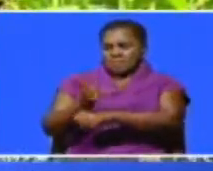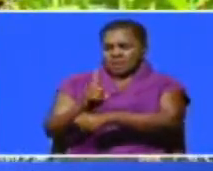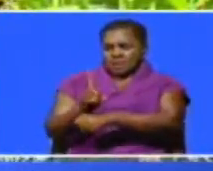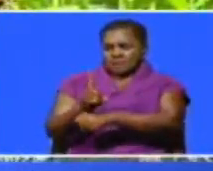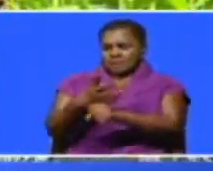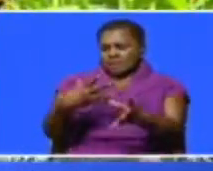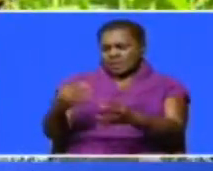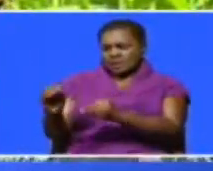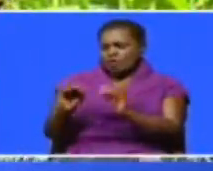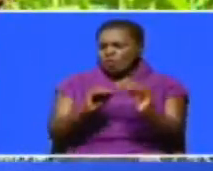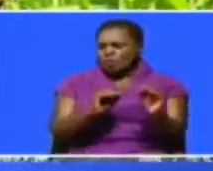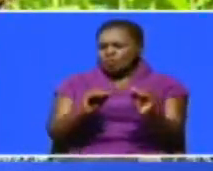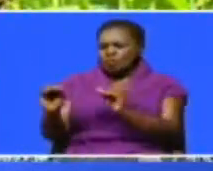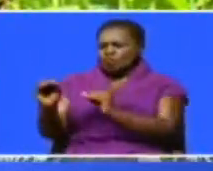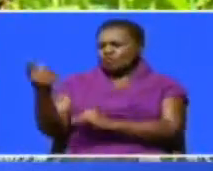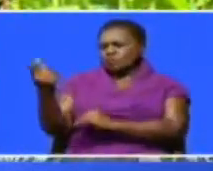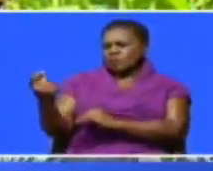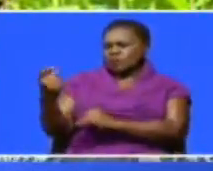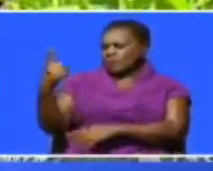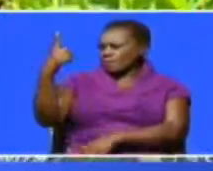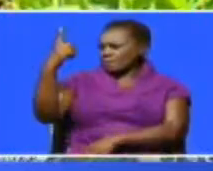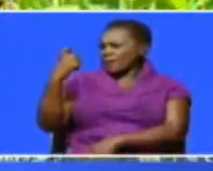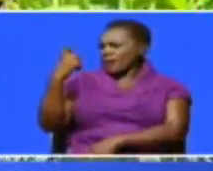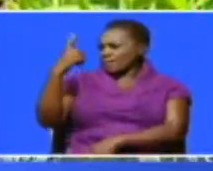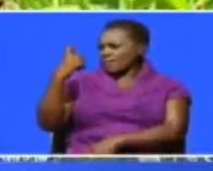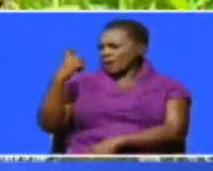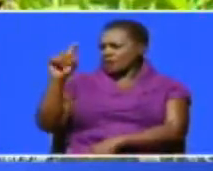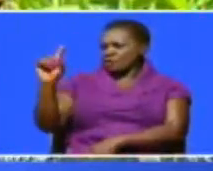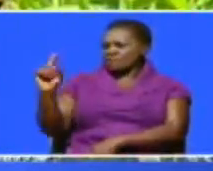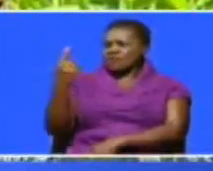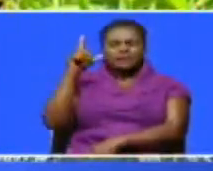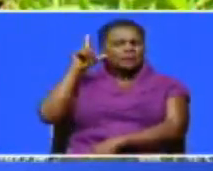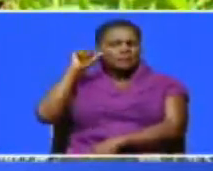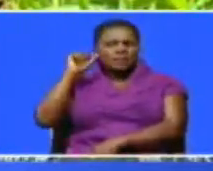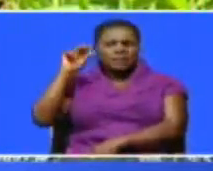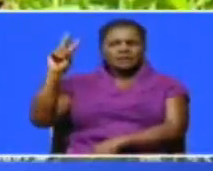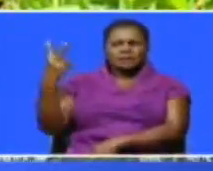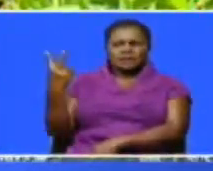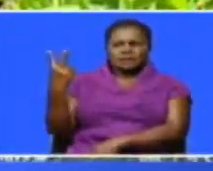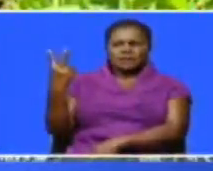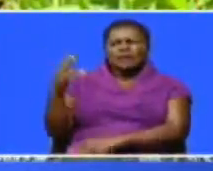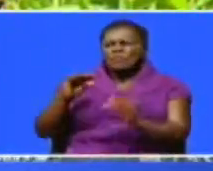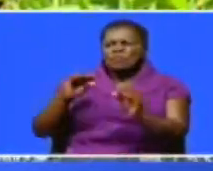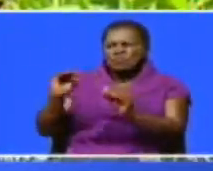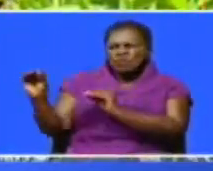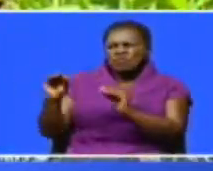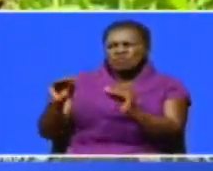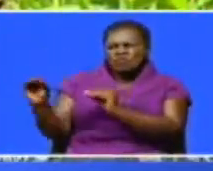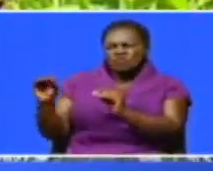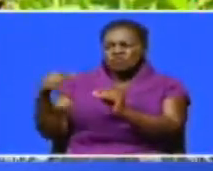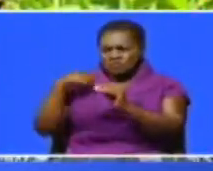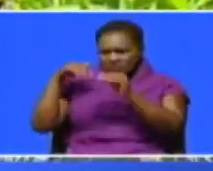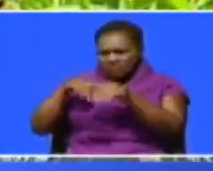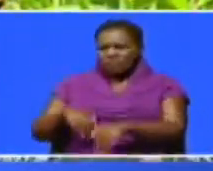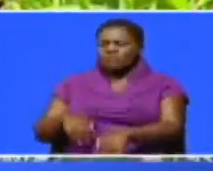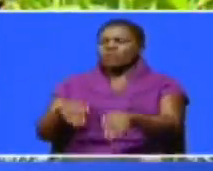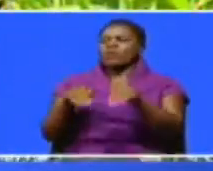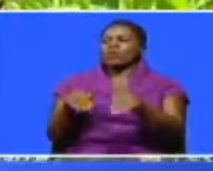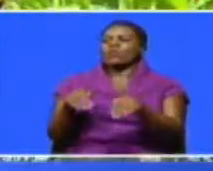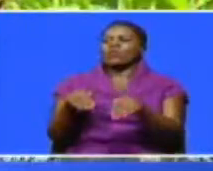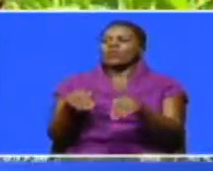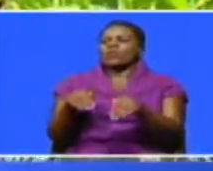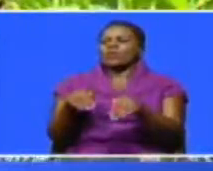akaniwacha, akasonga. Nikampiga picha ya kwanza, akampiga picha ya pili, nikaona anaendelea kusonga, ikabidi nimfuate.